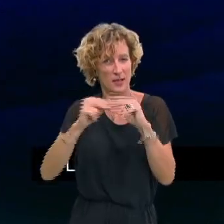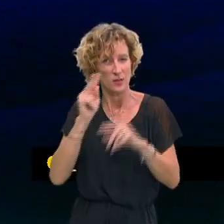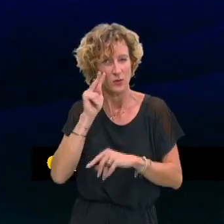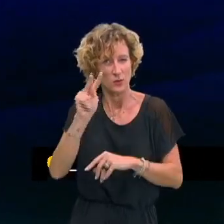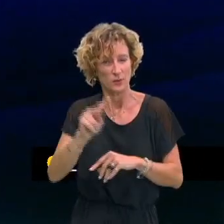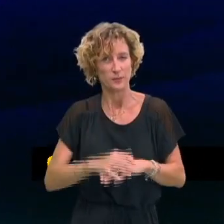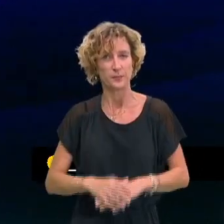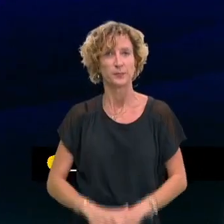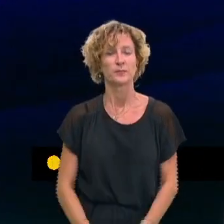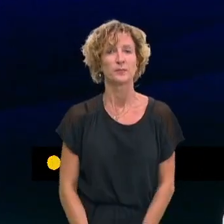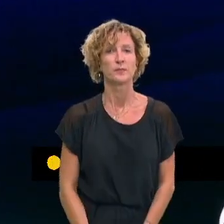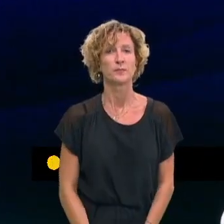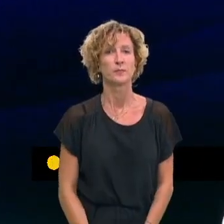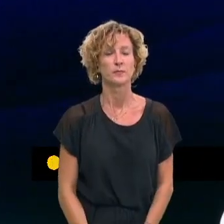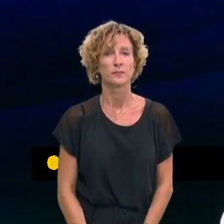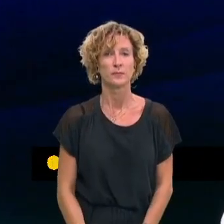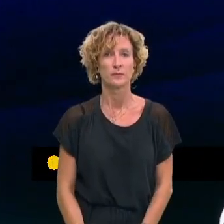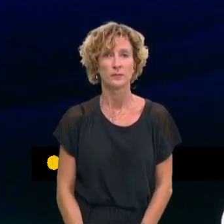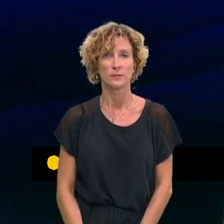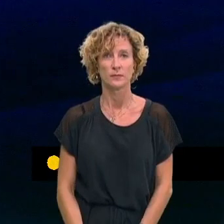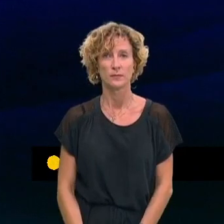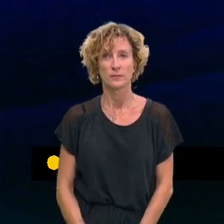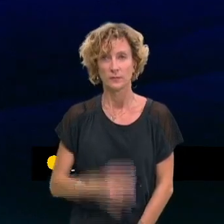devant la caméra de Jean-Claude Toyer.